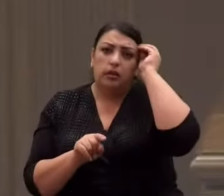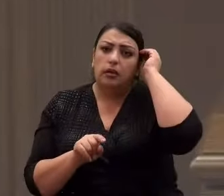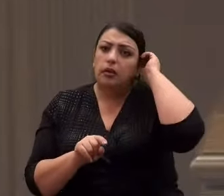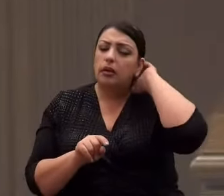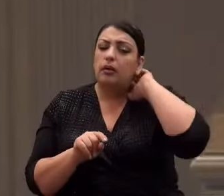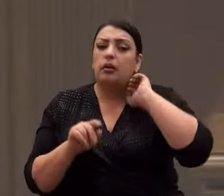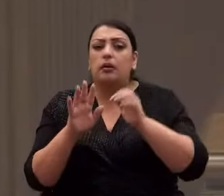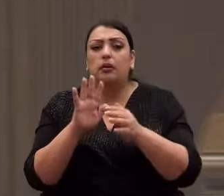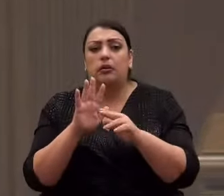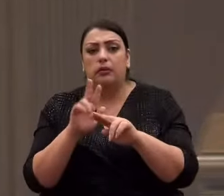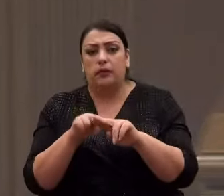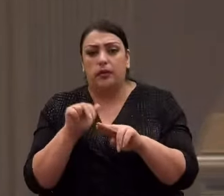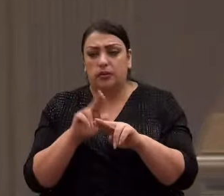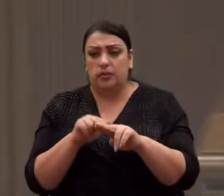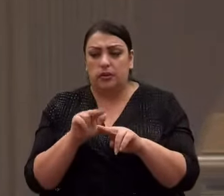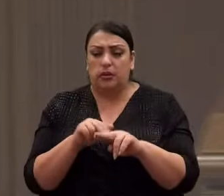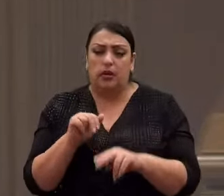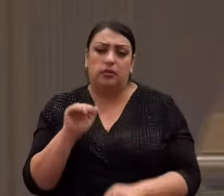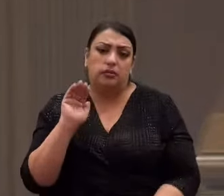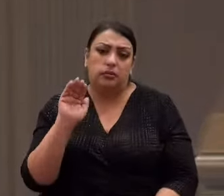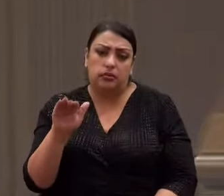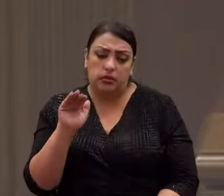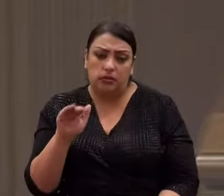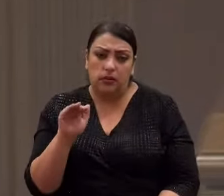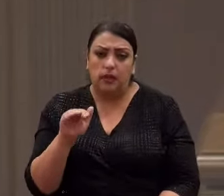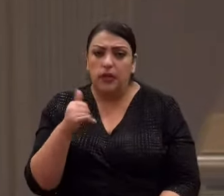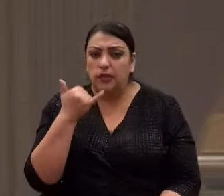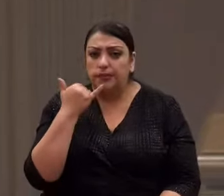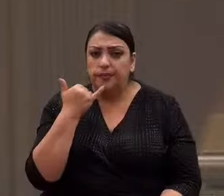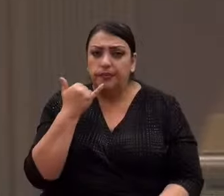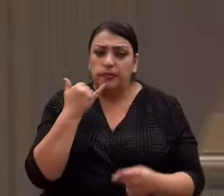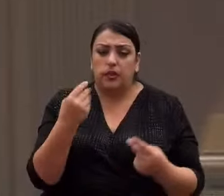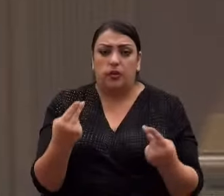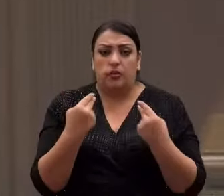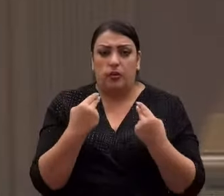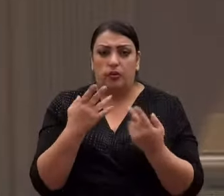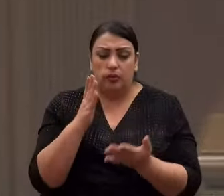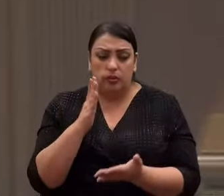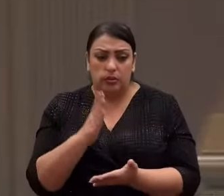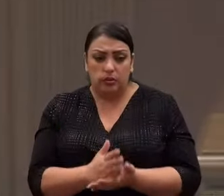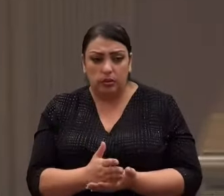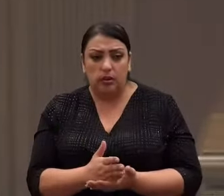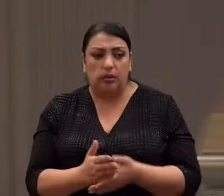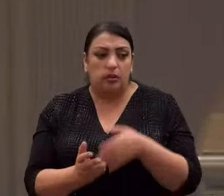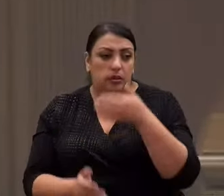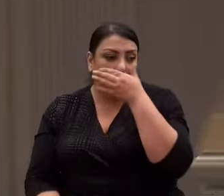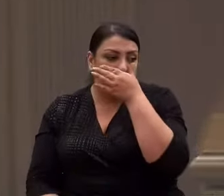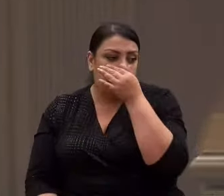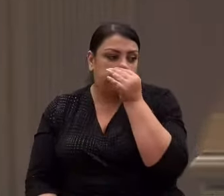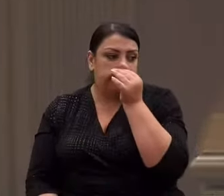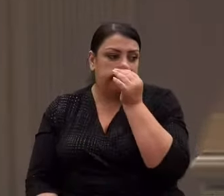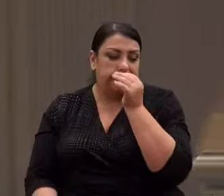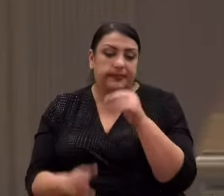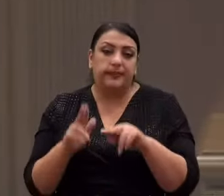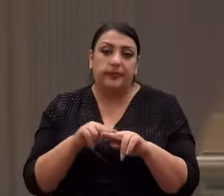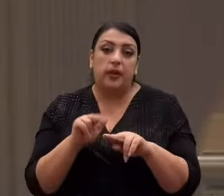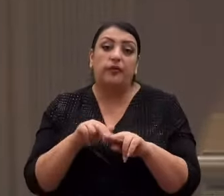են ոստիկանությանը որպես հեռախոսի գողություն, որպեսի ոստիկանությունը ստիպված լինի զբաղվել, ճիշտ եմ, բան